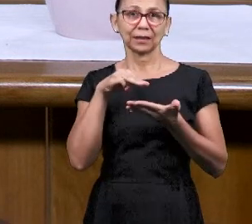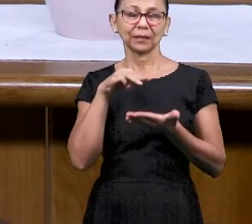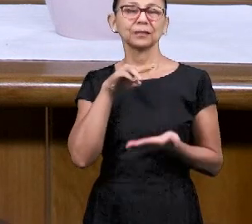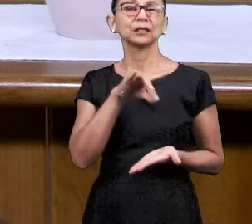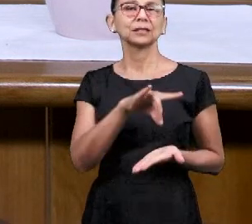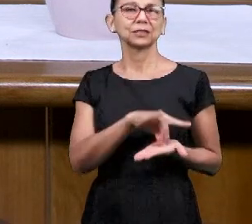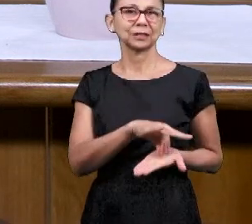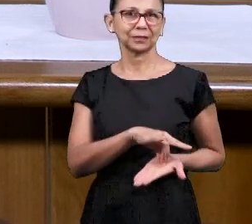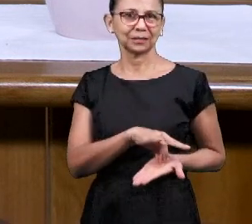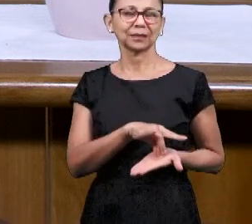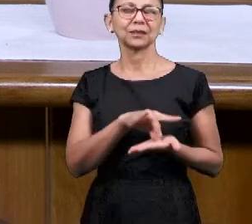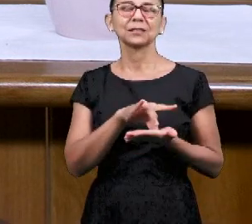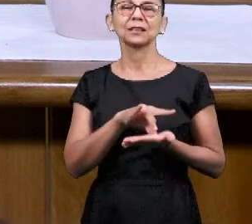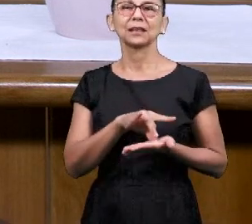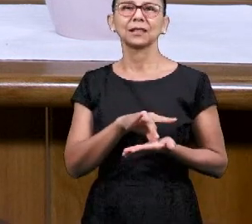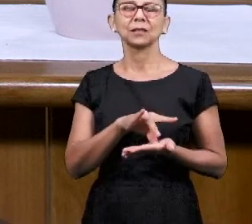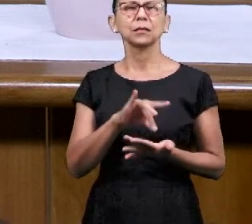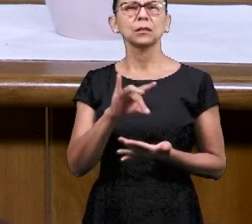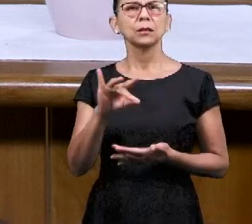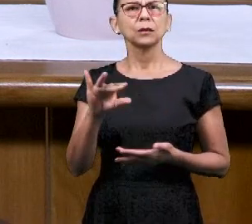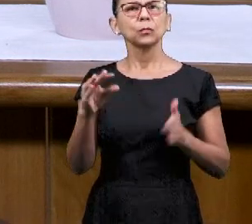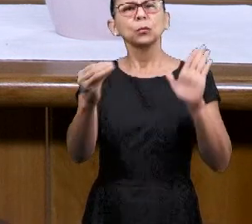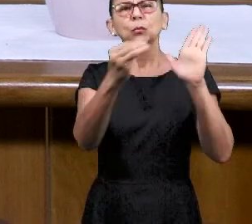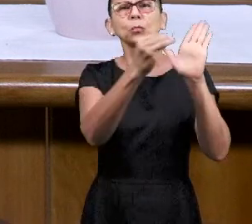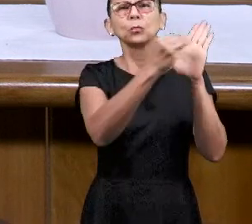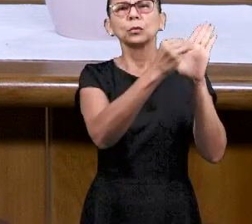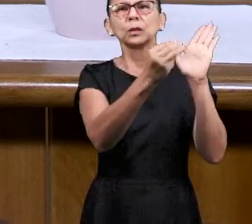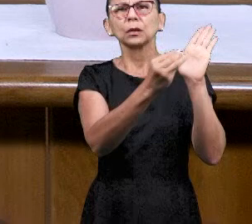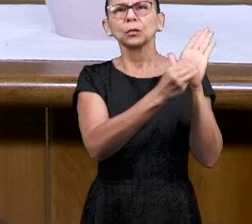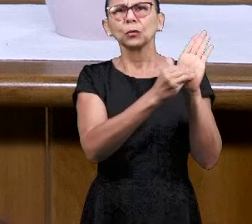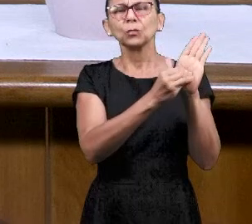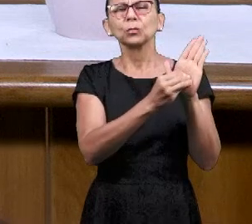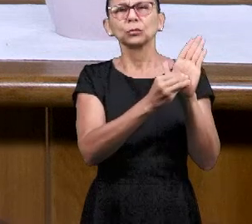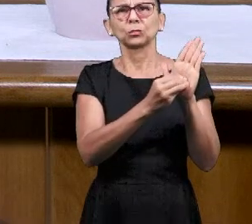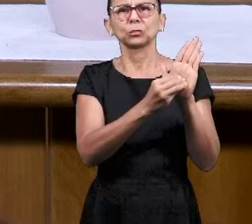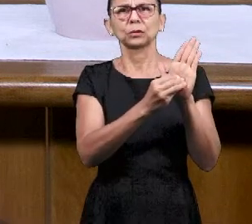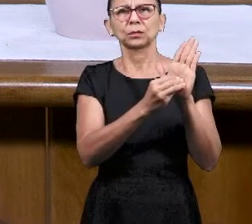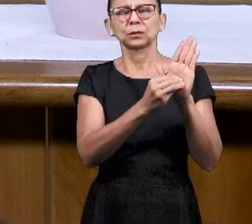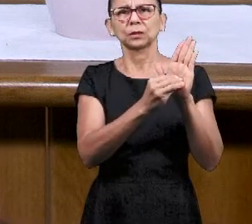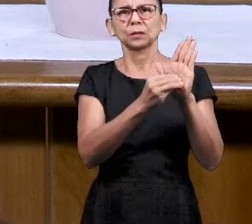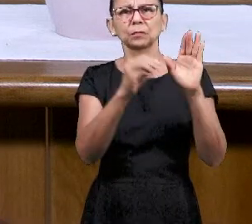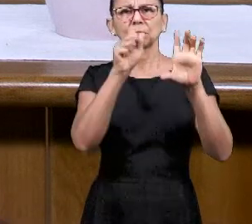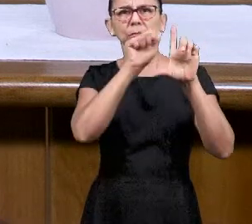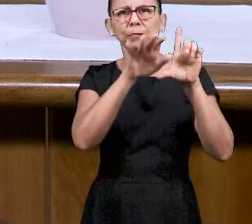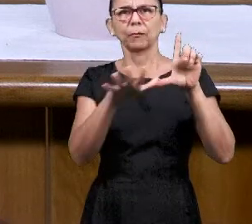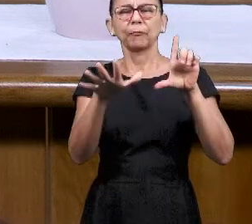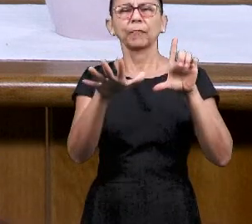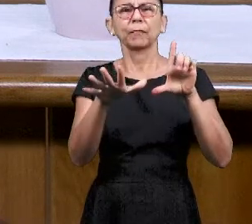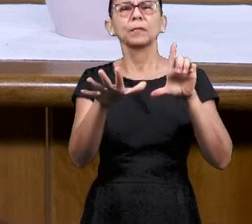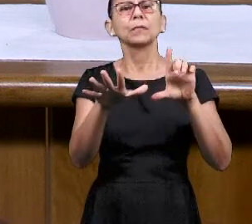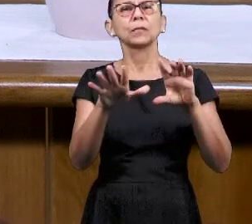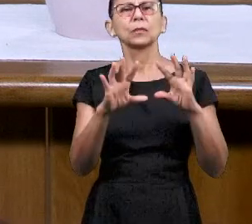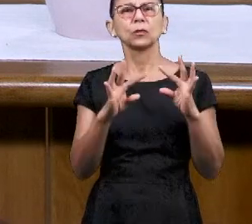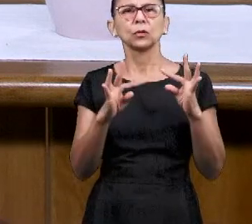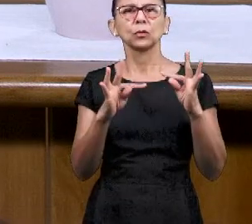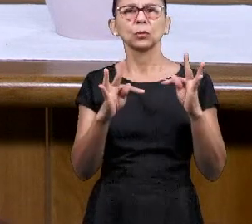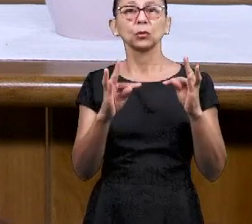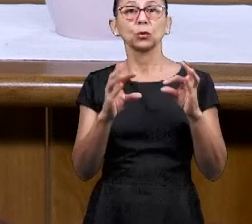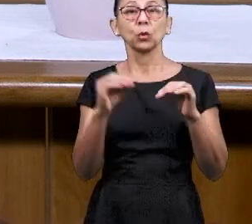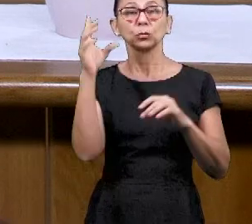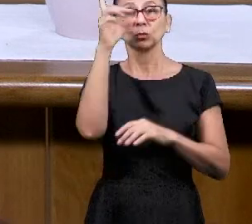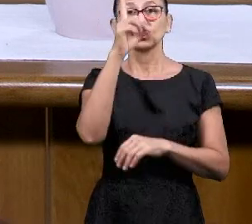Une transmission, un contenu qui est toujours disponible et est publié tous les dimanches à 10 heures du